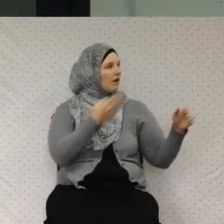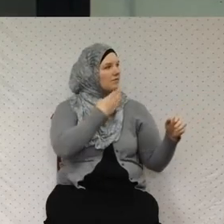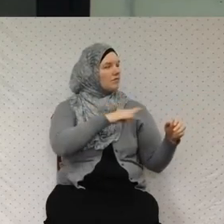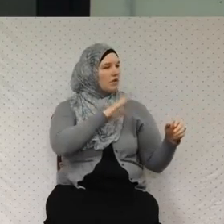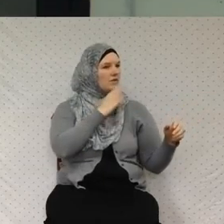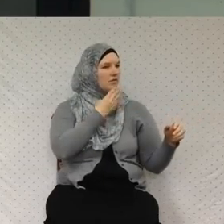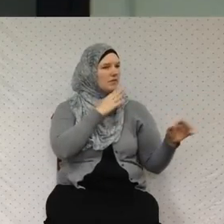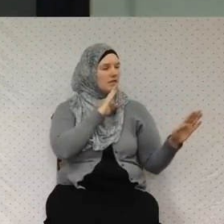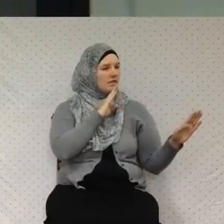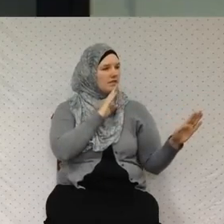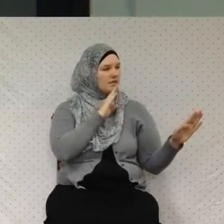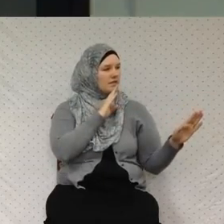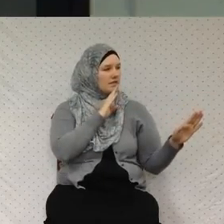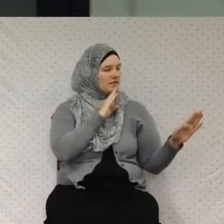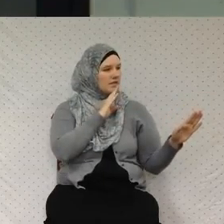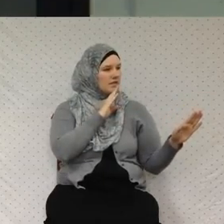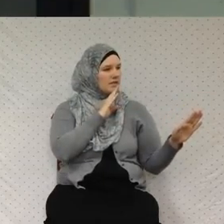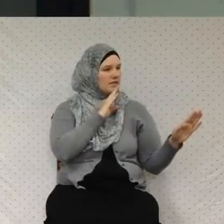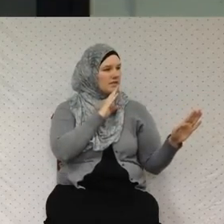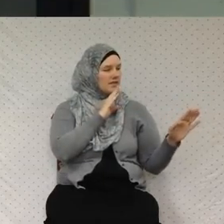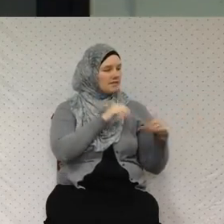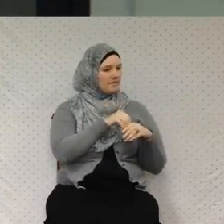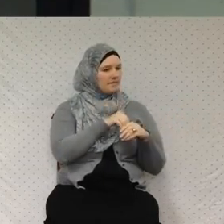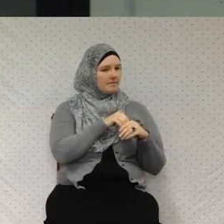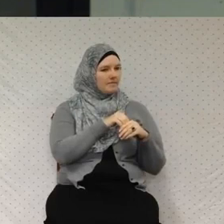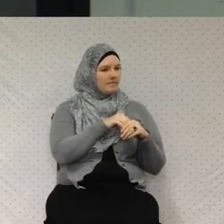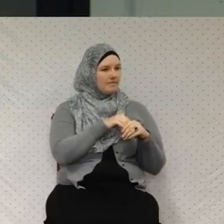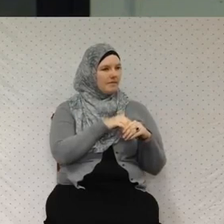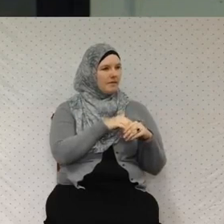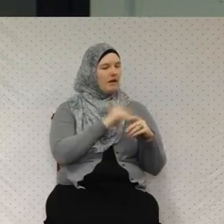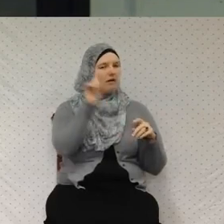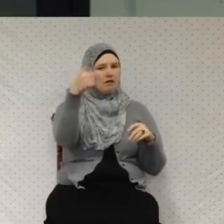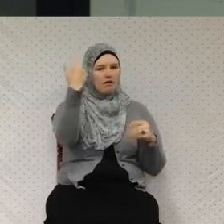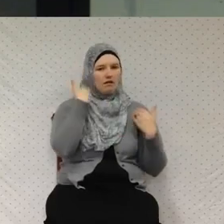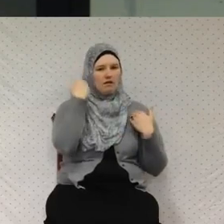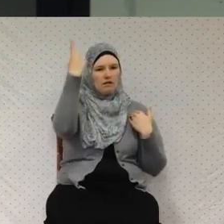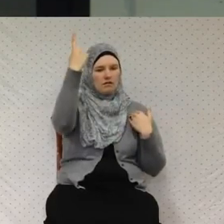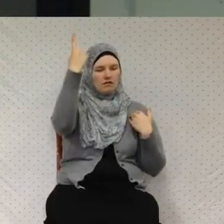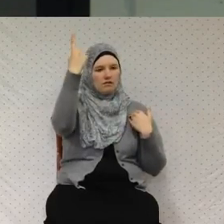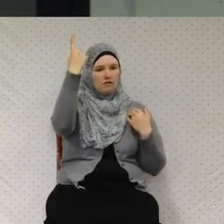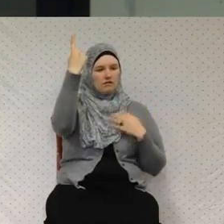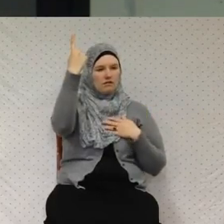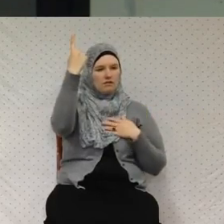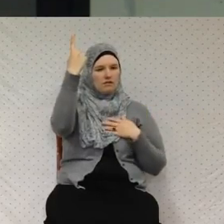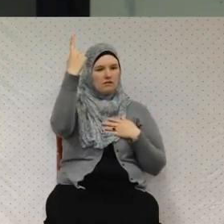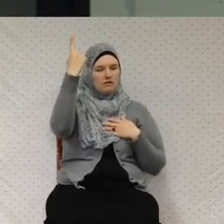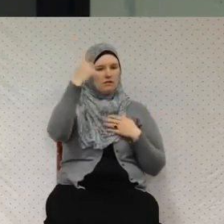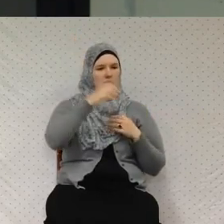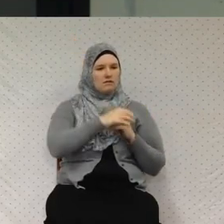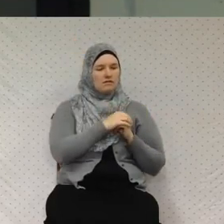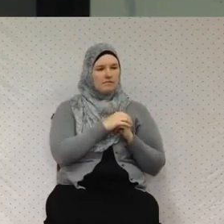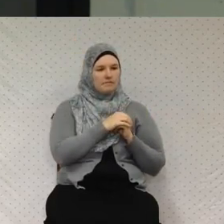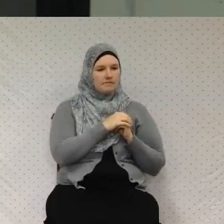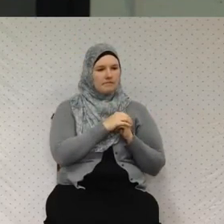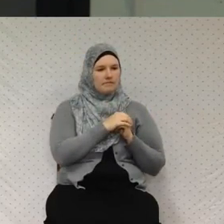الحمد لله وكفى والصلاة والسلام على عباده الذين اصطفى وأشهد أن لا إله إلا الله وحده لا شريك له وأشهد